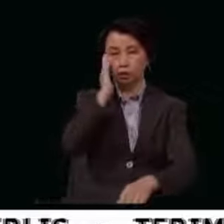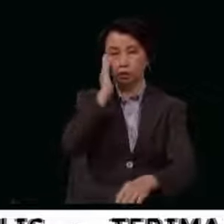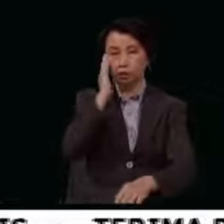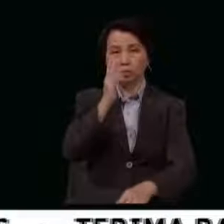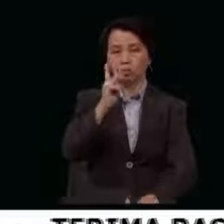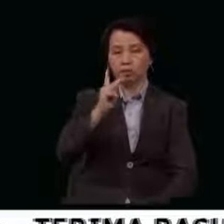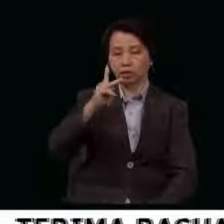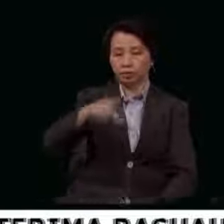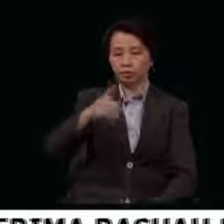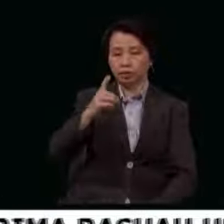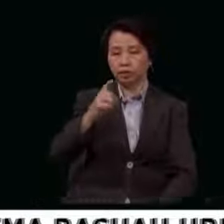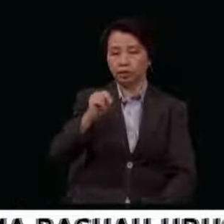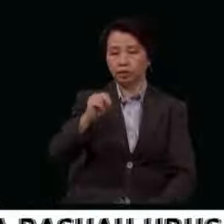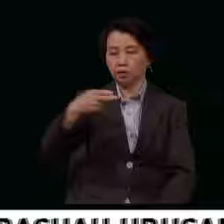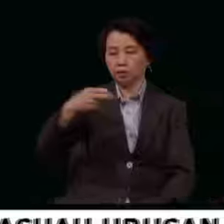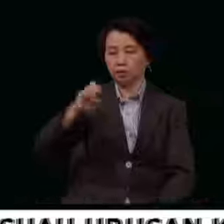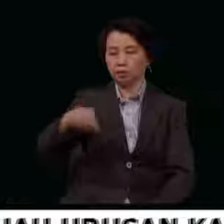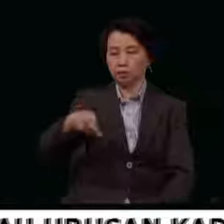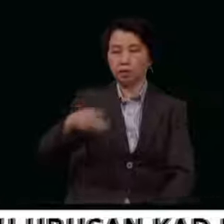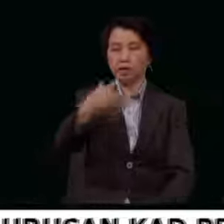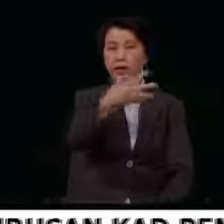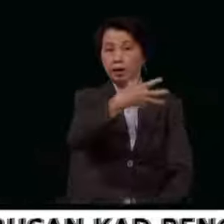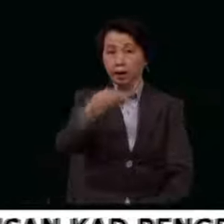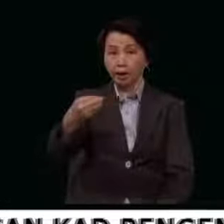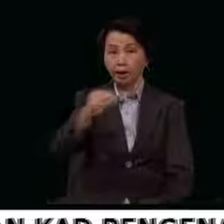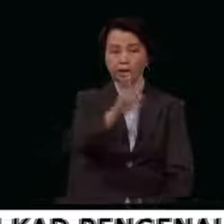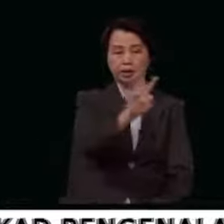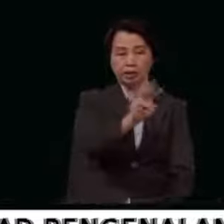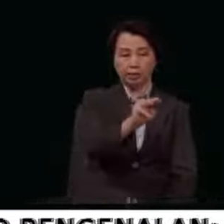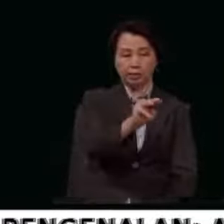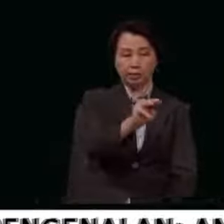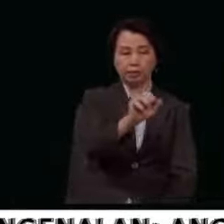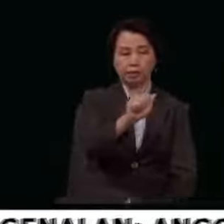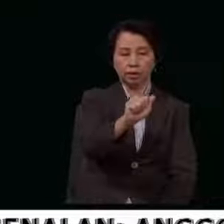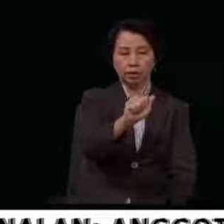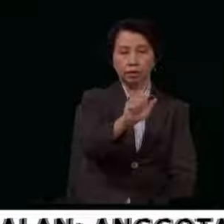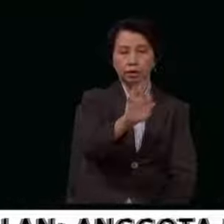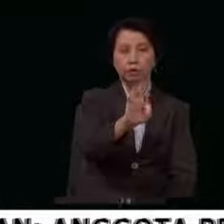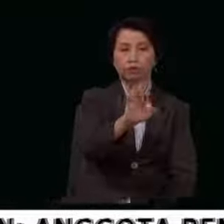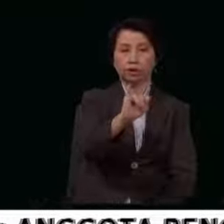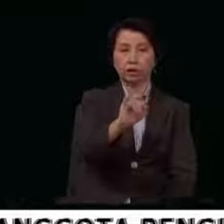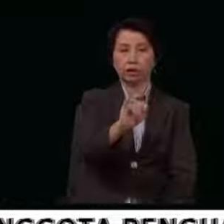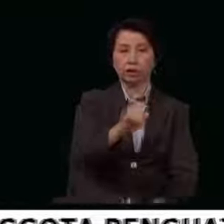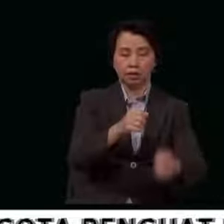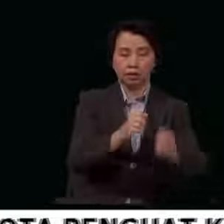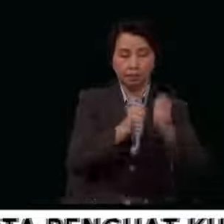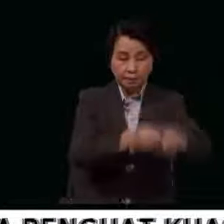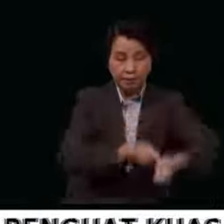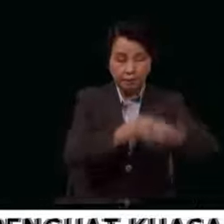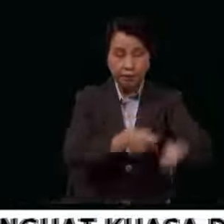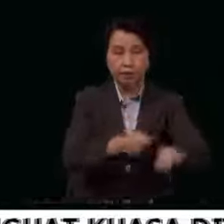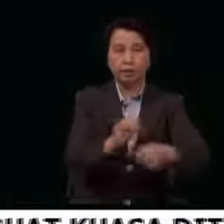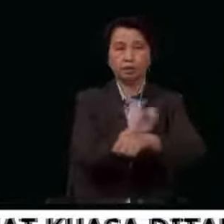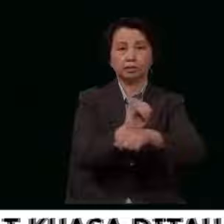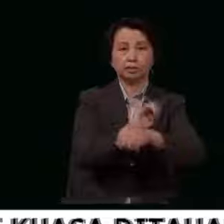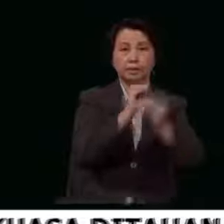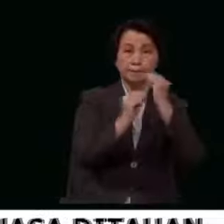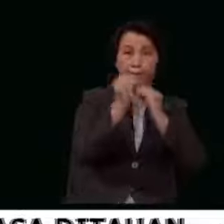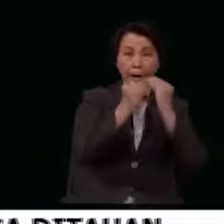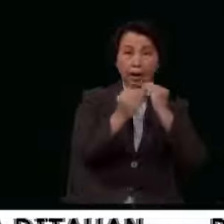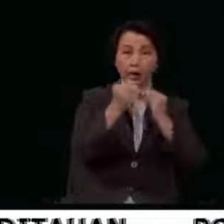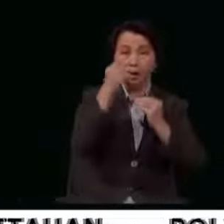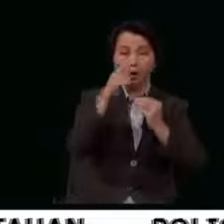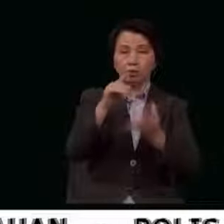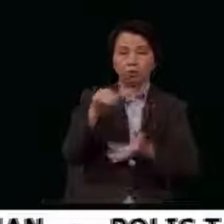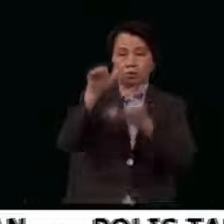musuh braile memang kita Wikipedia kita mengawal HG dan juga kita memantau